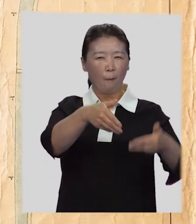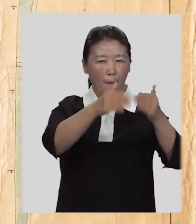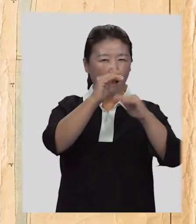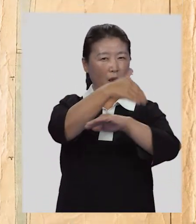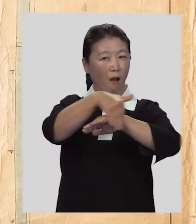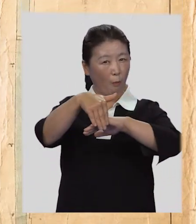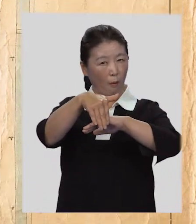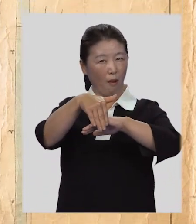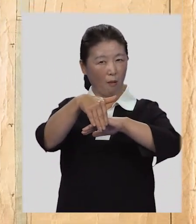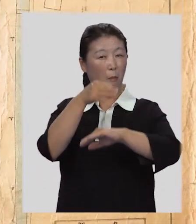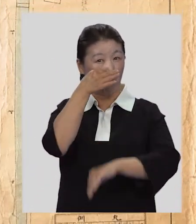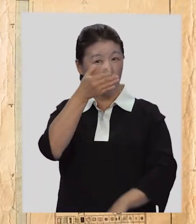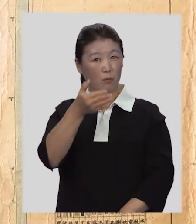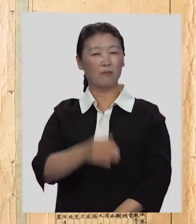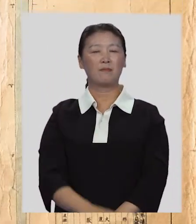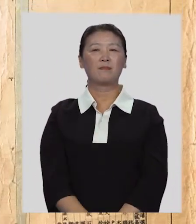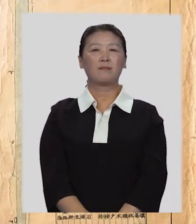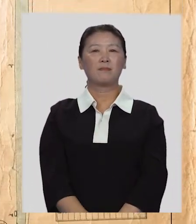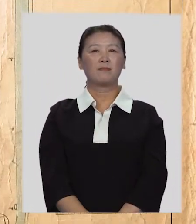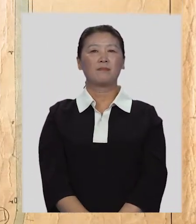보여줍니다.